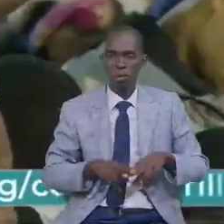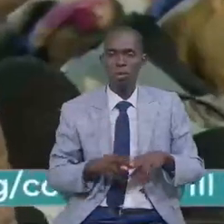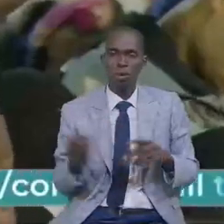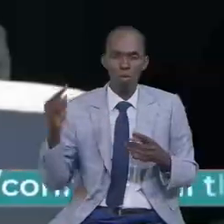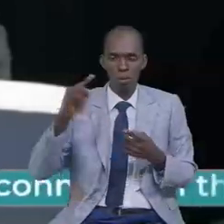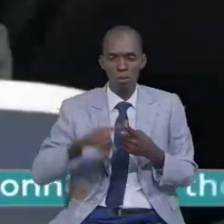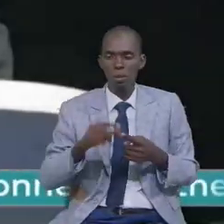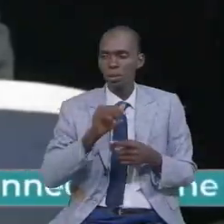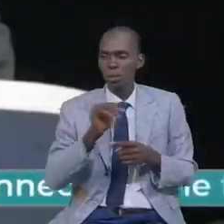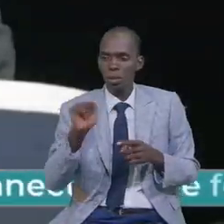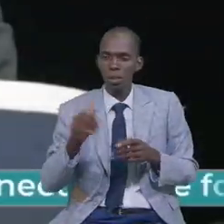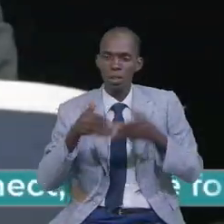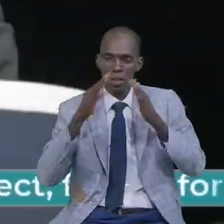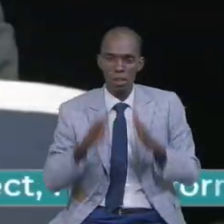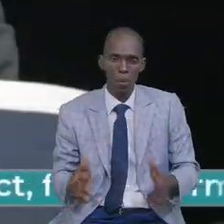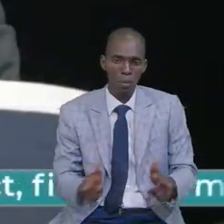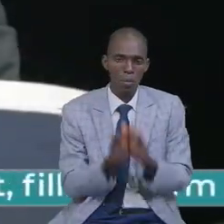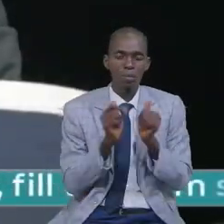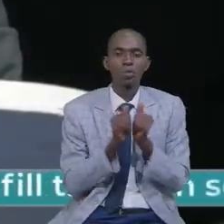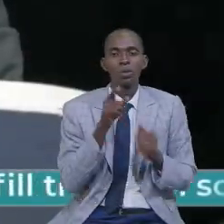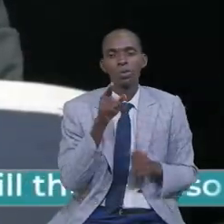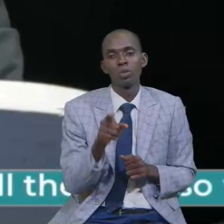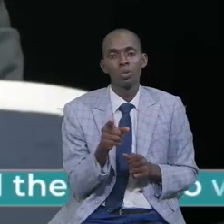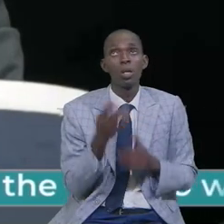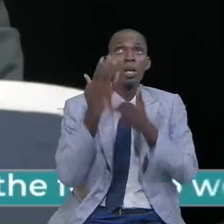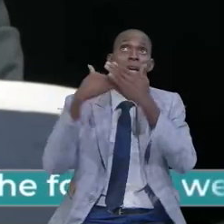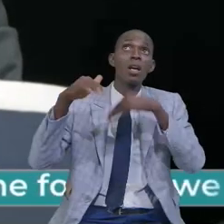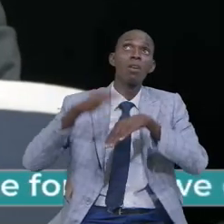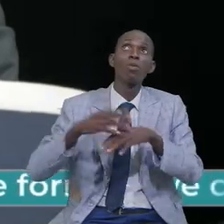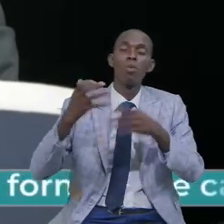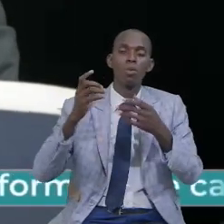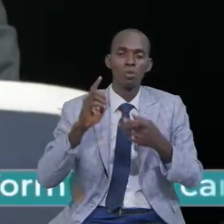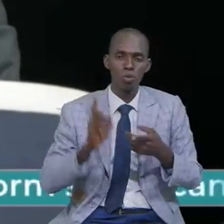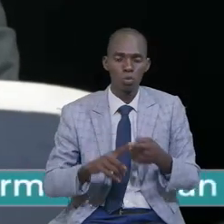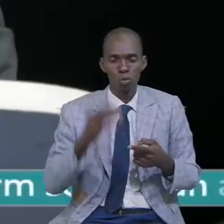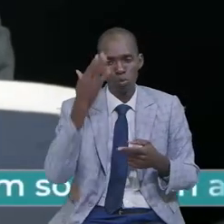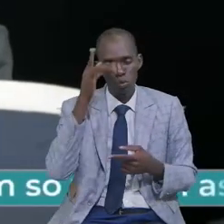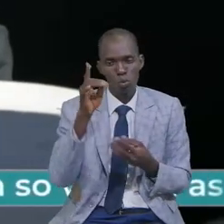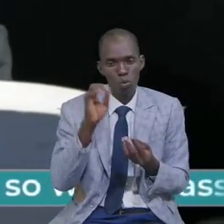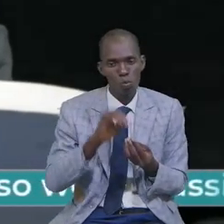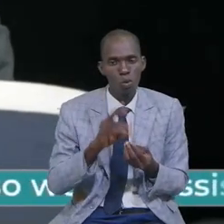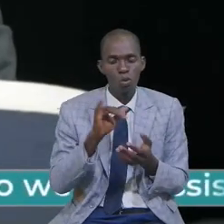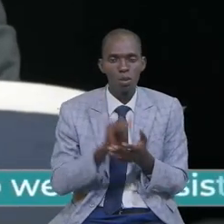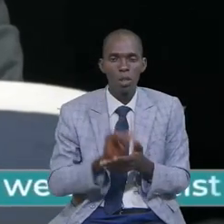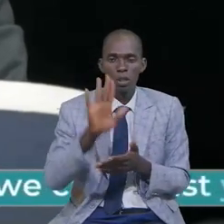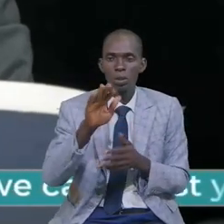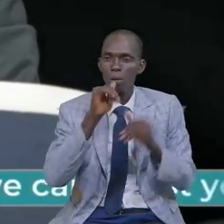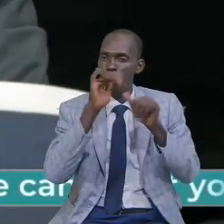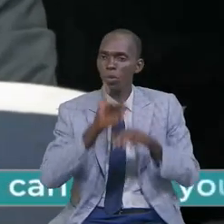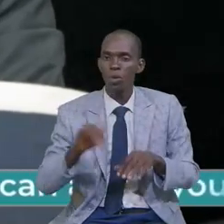Le ciel veut avoir vos informations pour que vos bénédictions continuent à couler dans votre